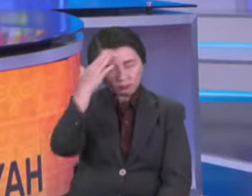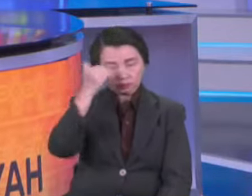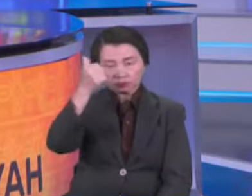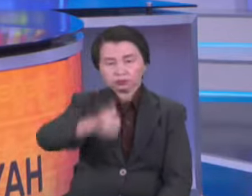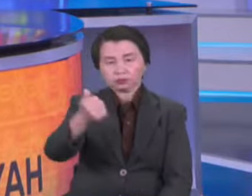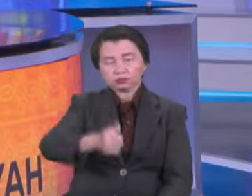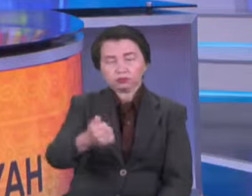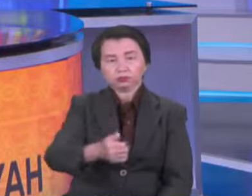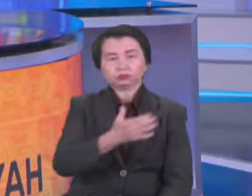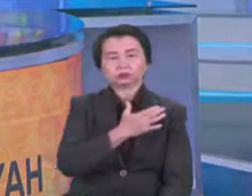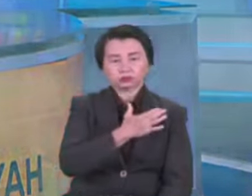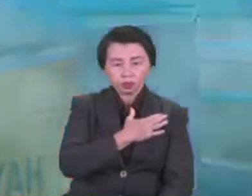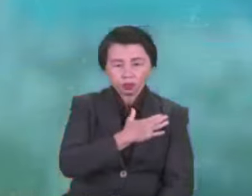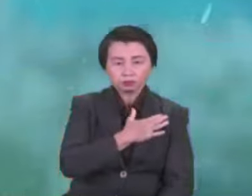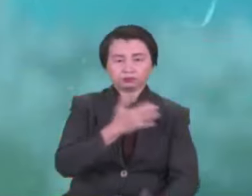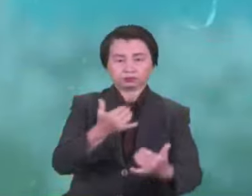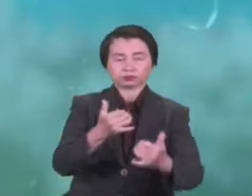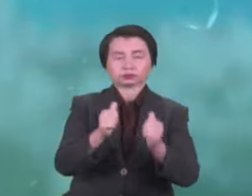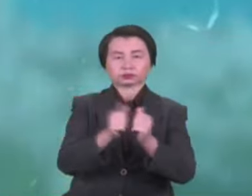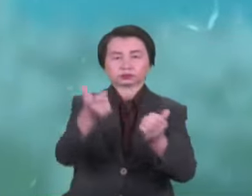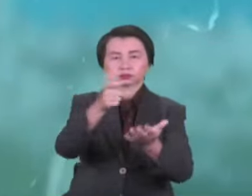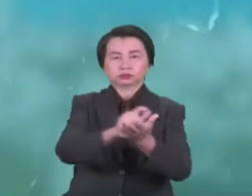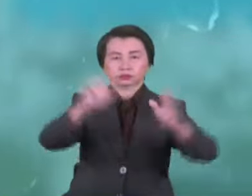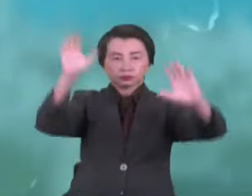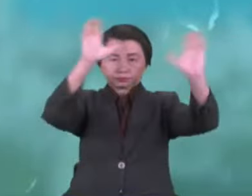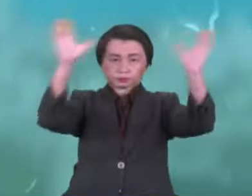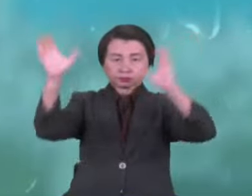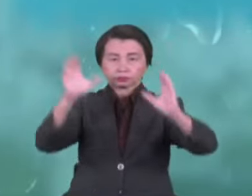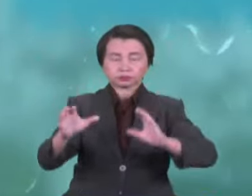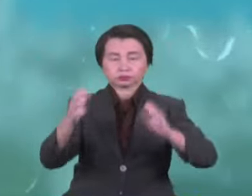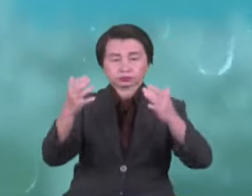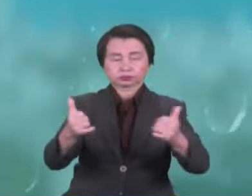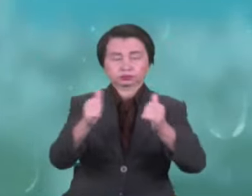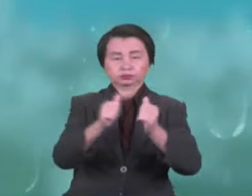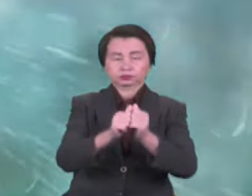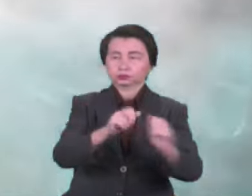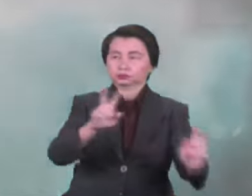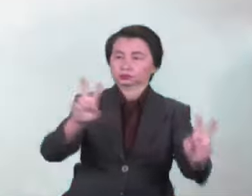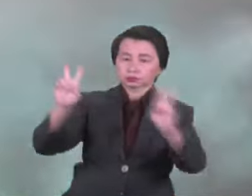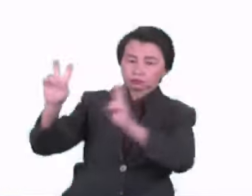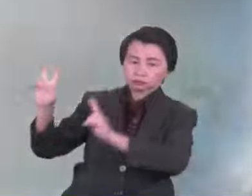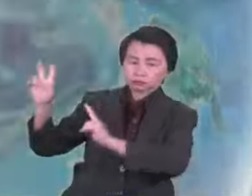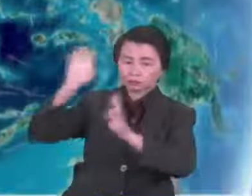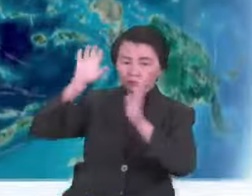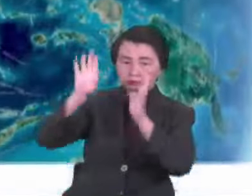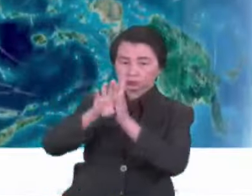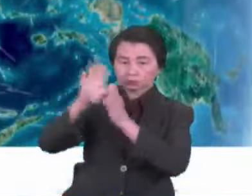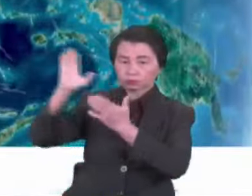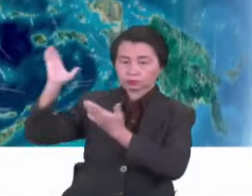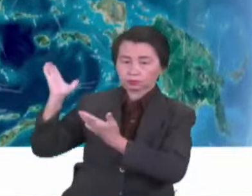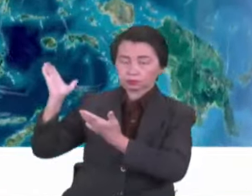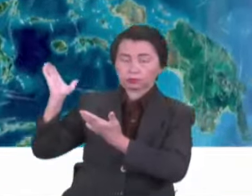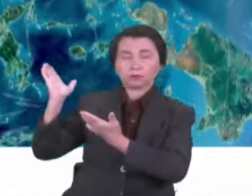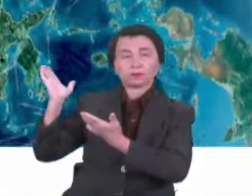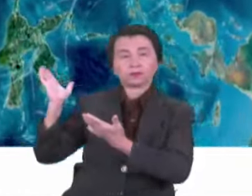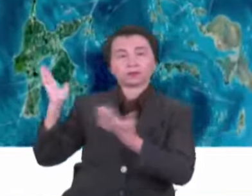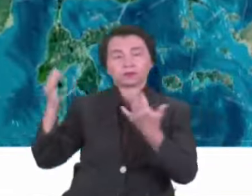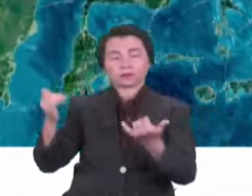Assalamualaikum dan salam sejahtera. Kita mulakan laporan cuaca pada hari ini dengan melihat paparan gema radar pada ketika